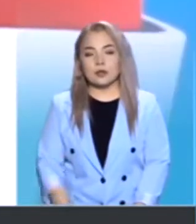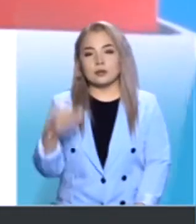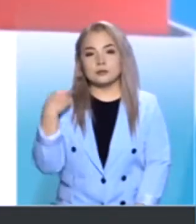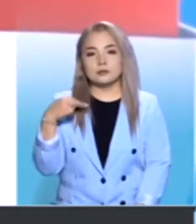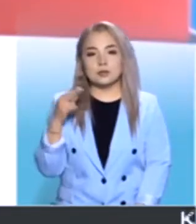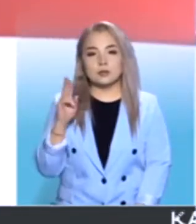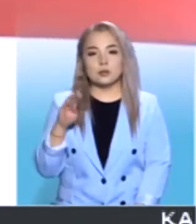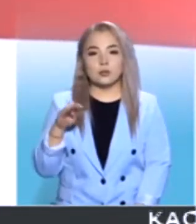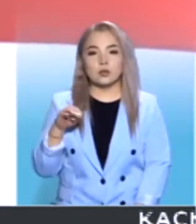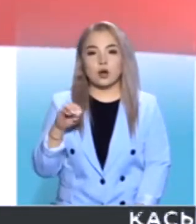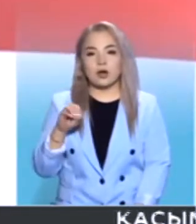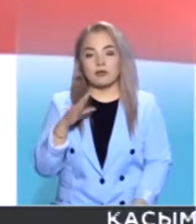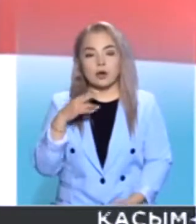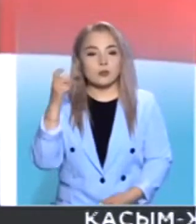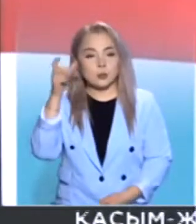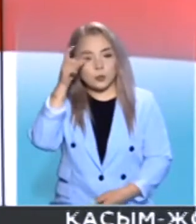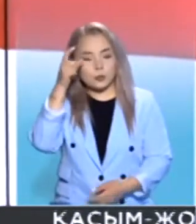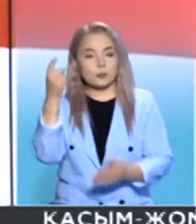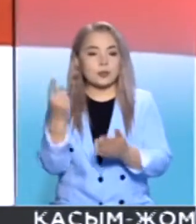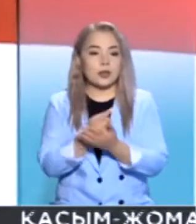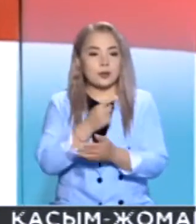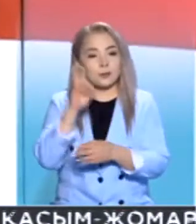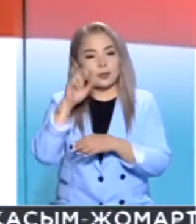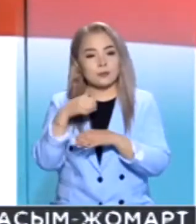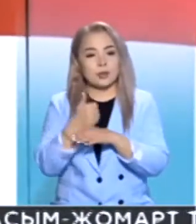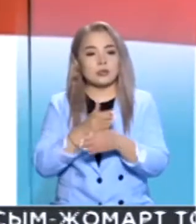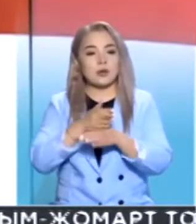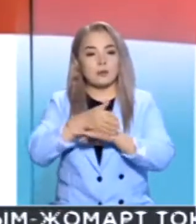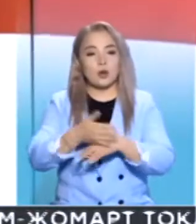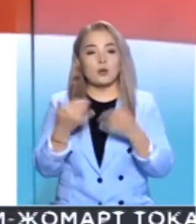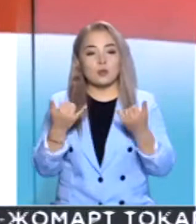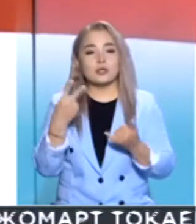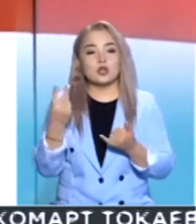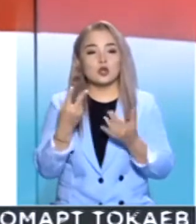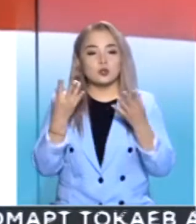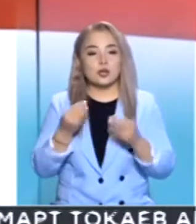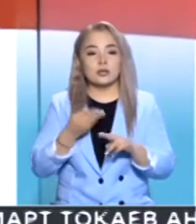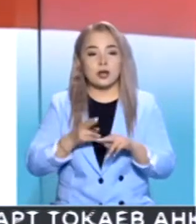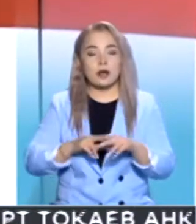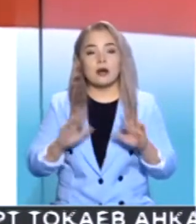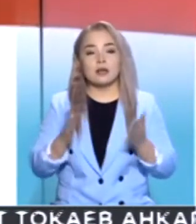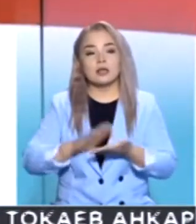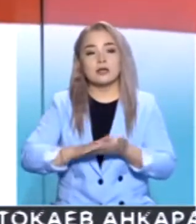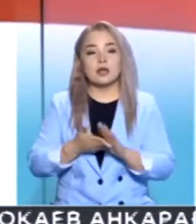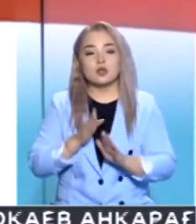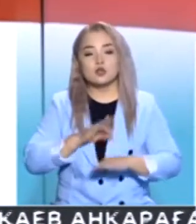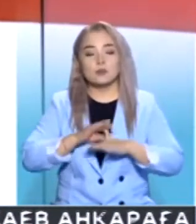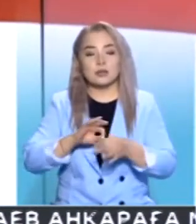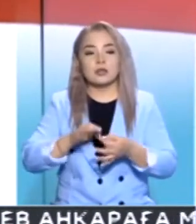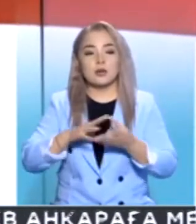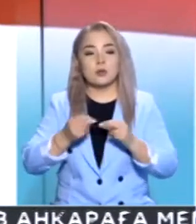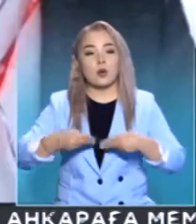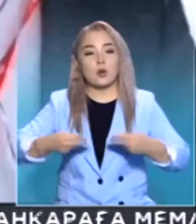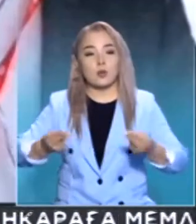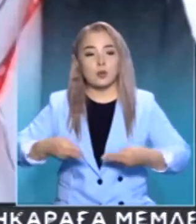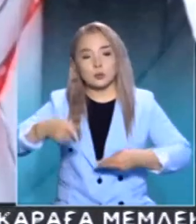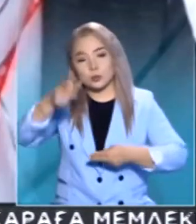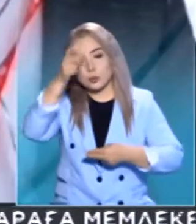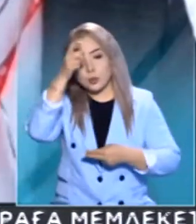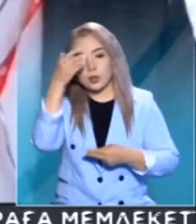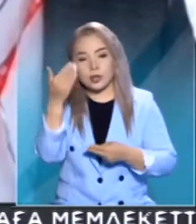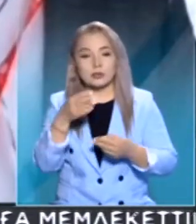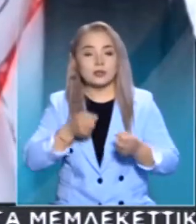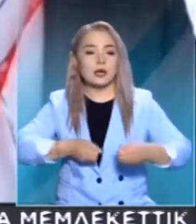Президент Қасым Жомарт Тоқаевтың Түркияға алғашқы мемлекеттік сапарының бүгін екінші күні. Қандай келісімдерге қол қойылды, оны Түркиядағы